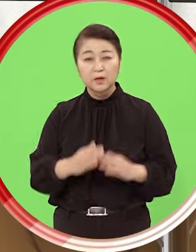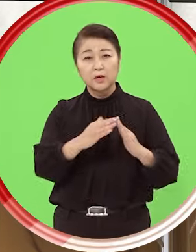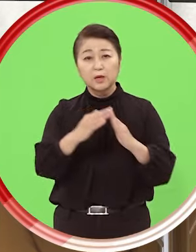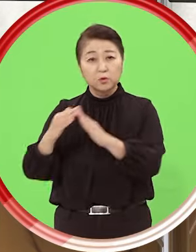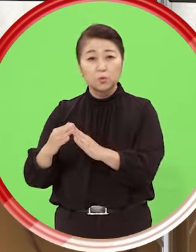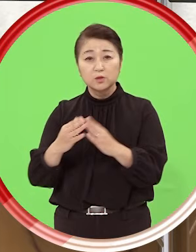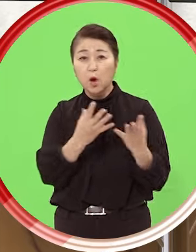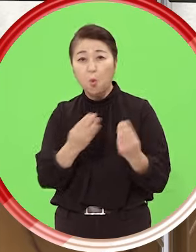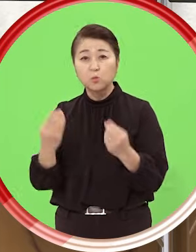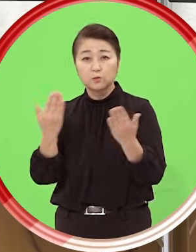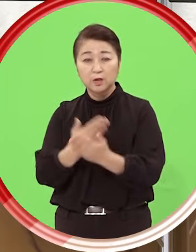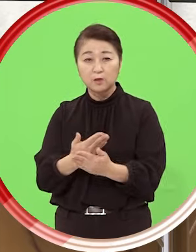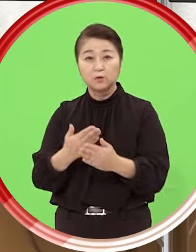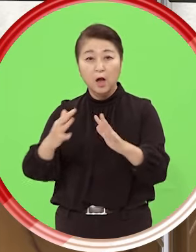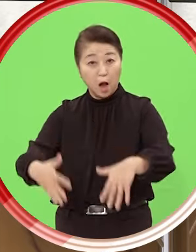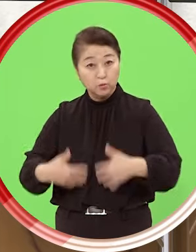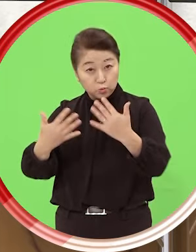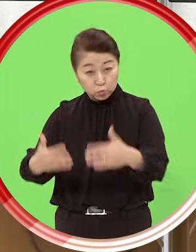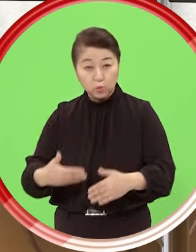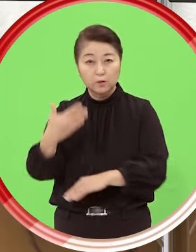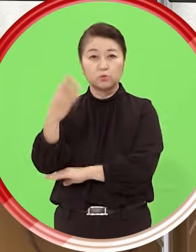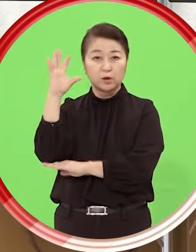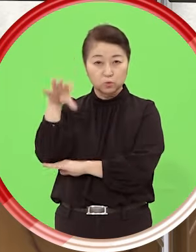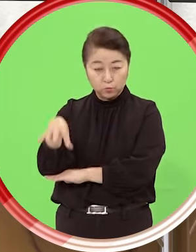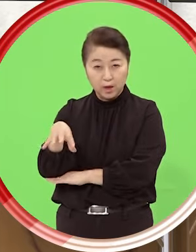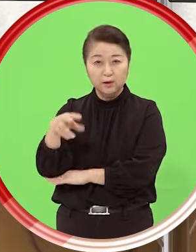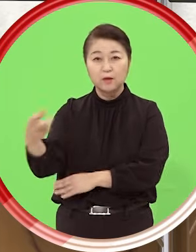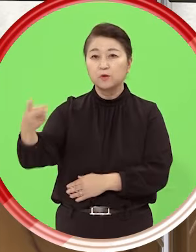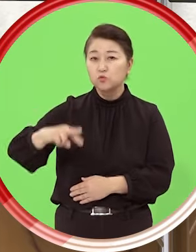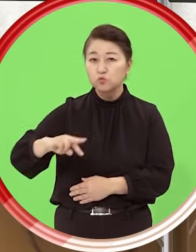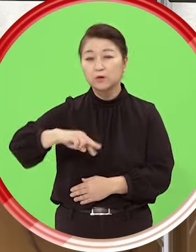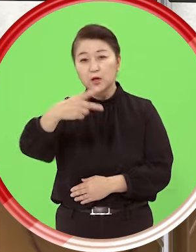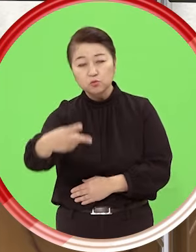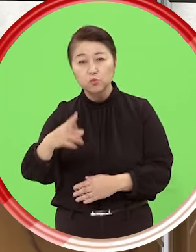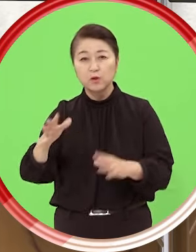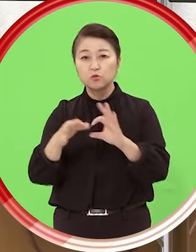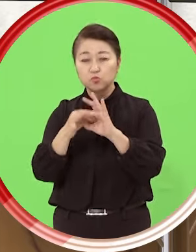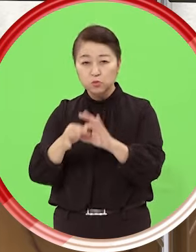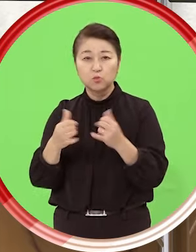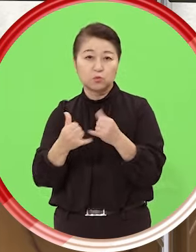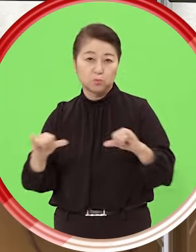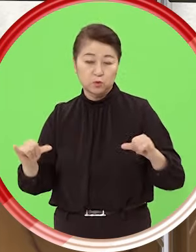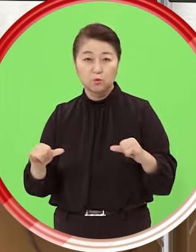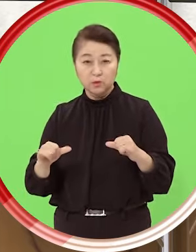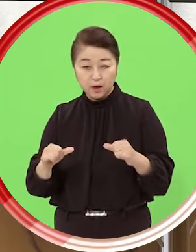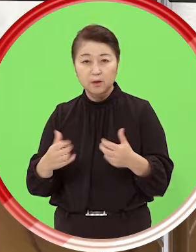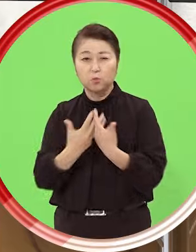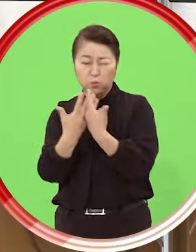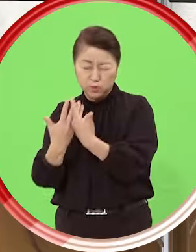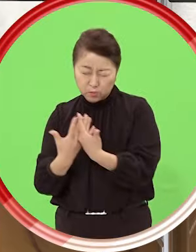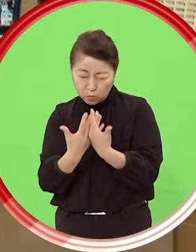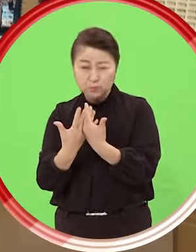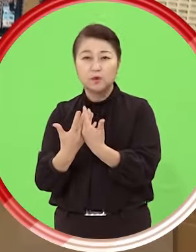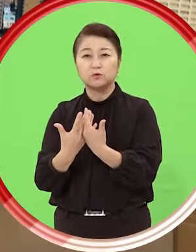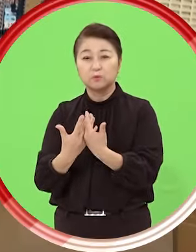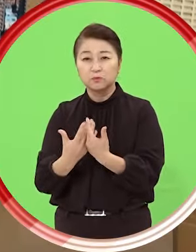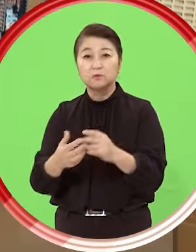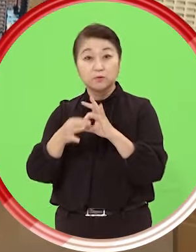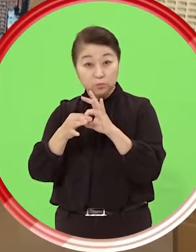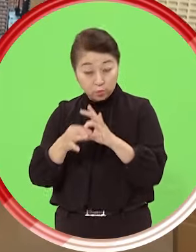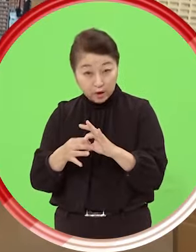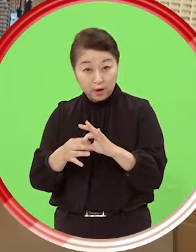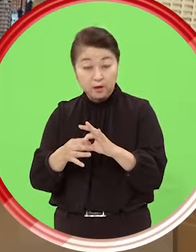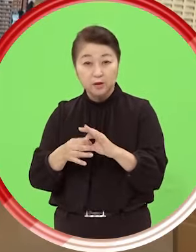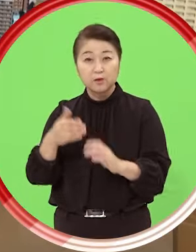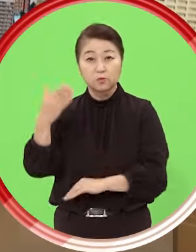引っ越しが多くなるこの時期は、区役所で転入や転出の手続きをする人で窓口が混雑します。そこで区役